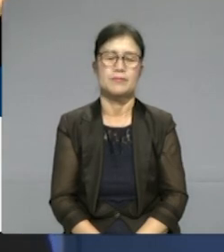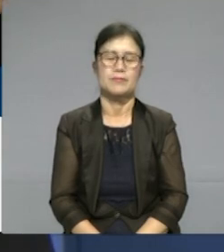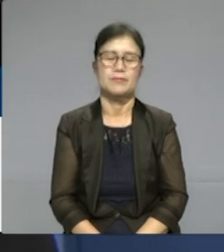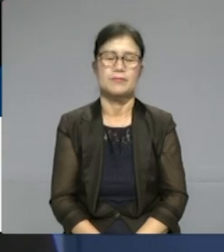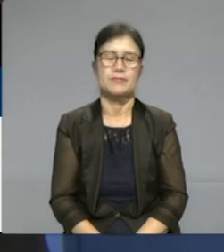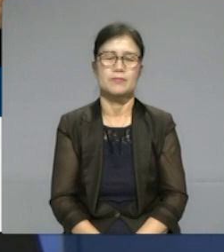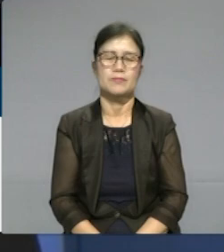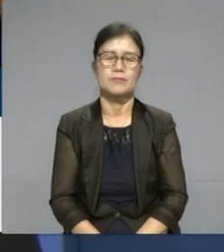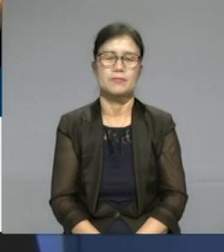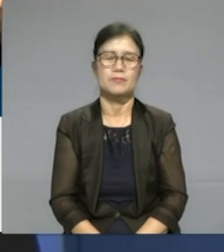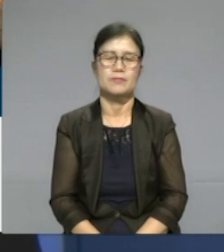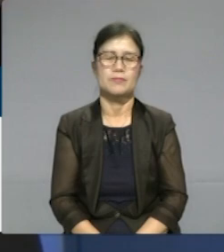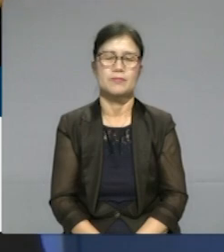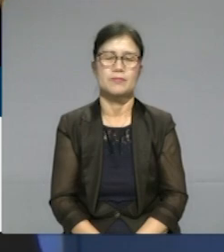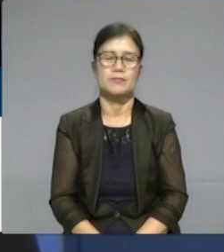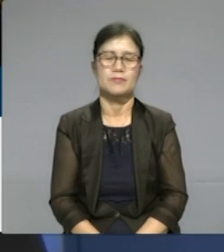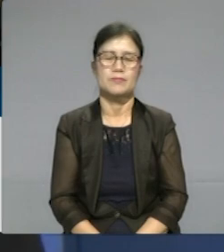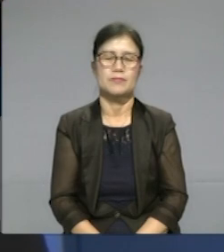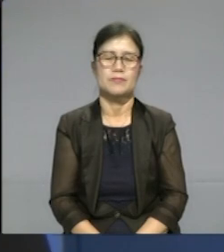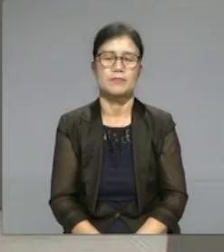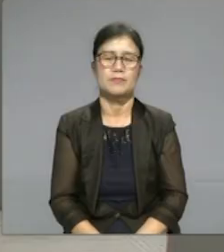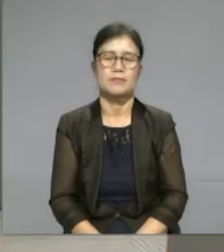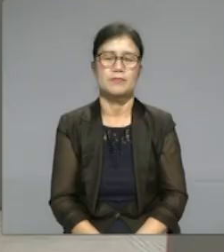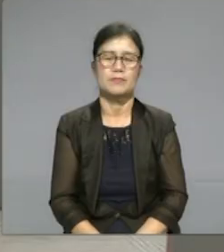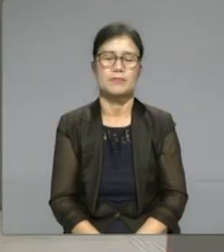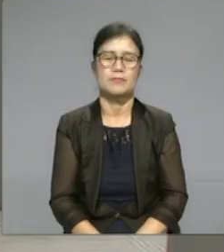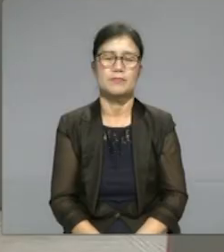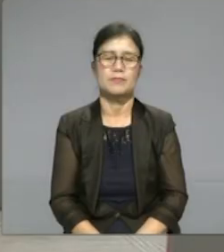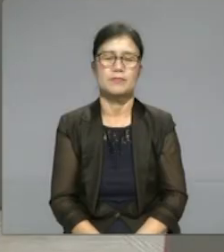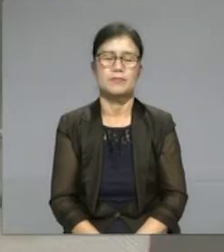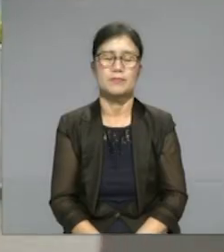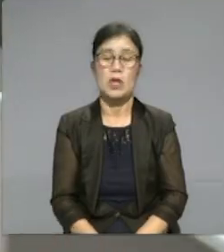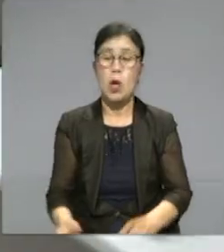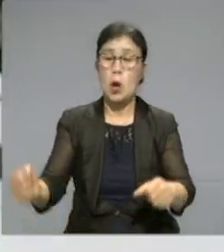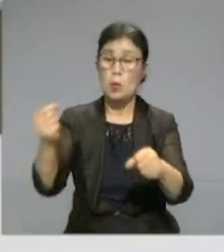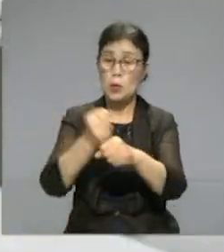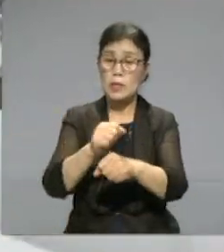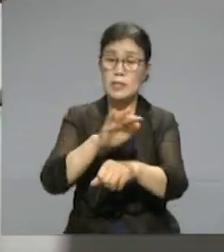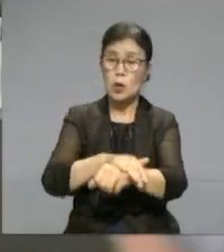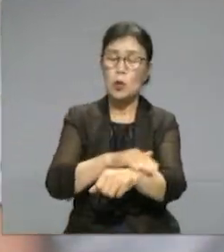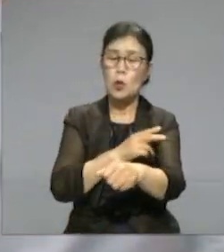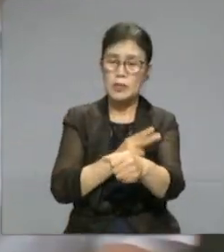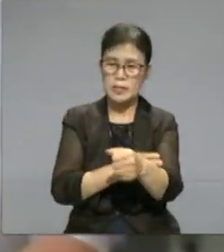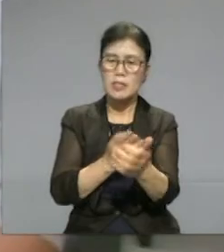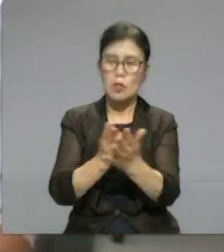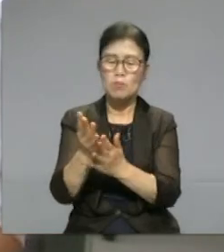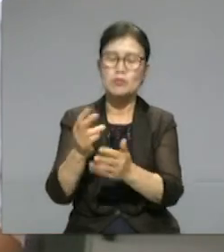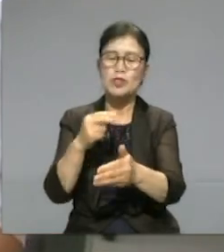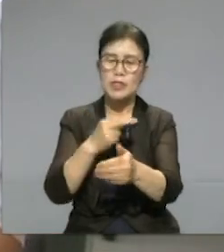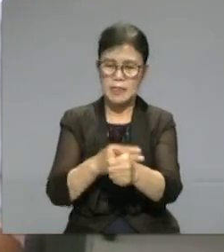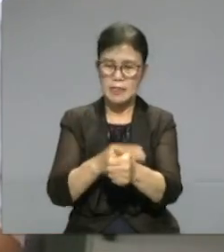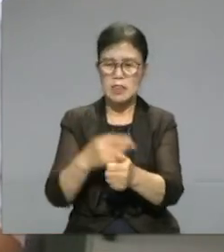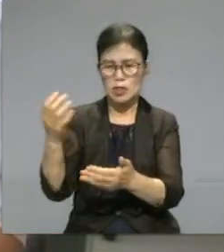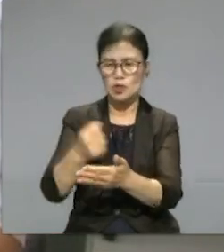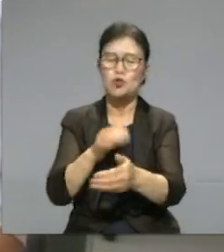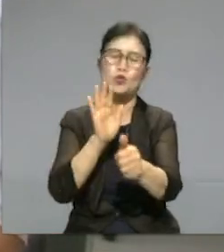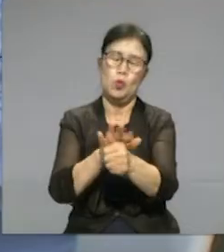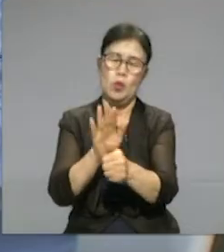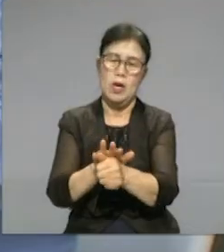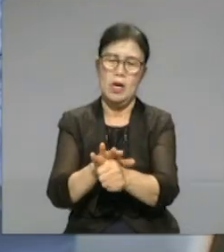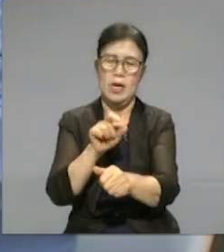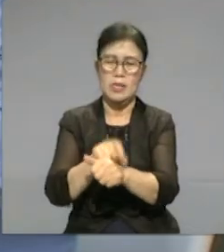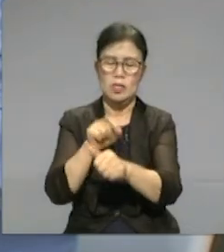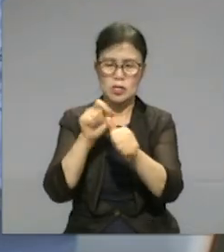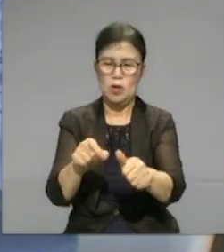개시 명령을 오늘부로 철회해야 합니다. 복귀 전공의의 전문의 취득을 돕겠다며 행정 처분